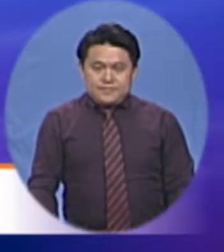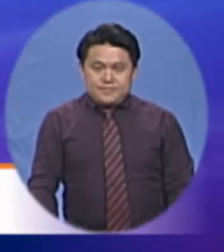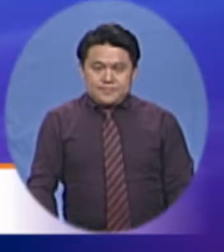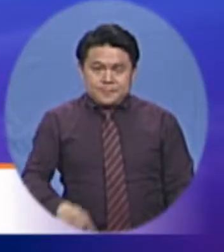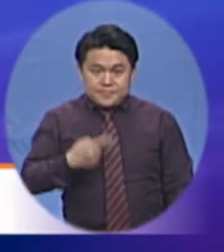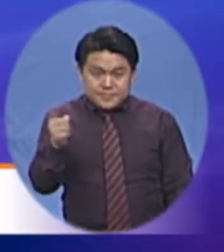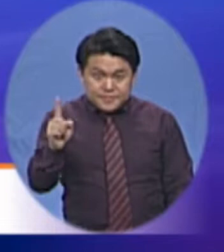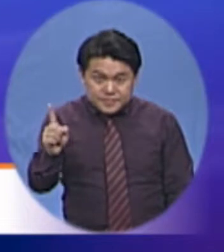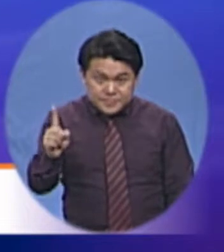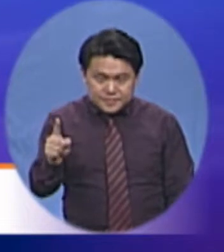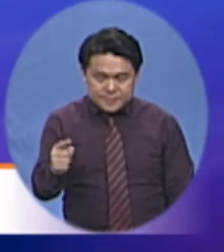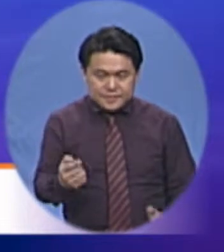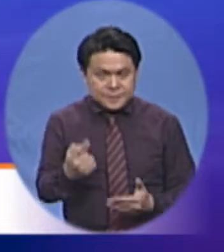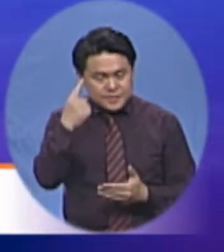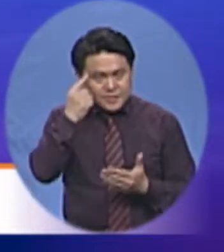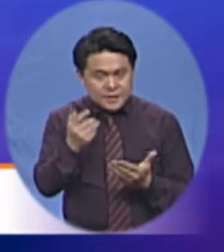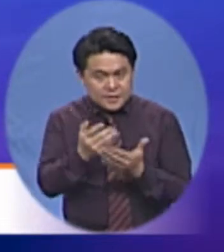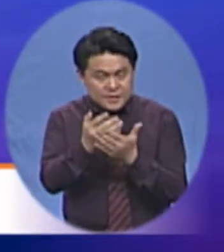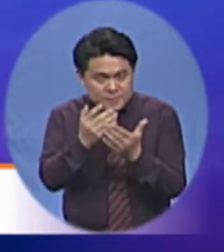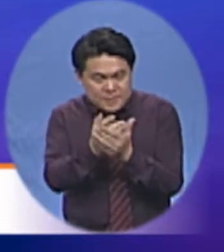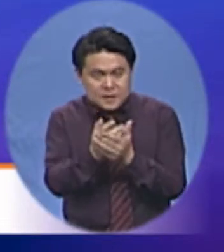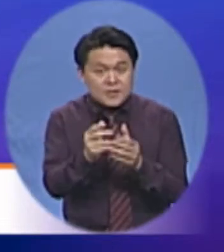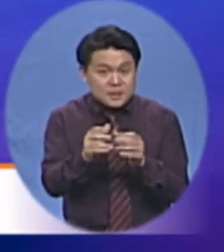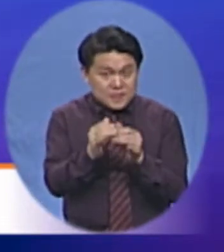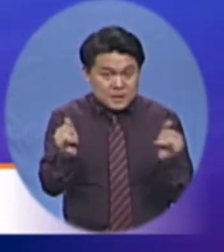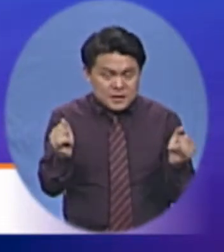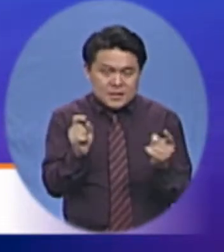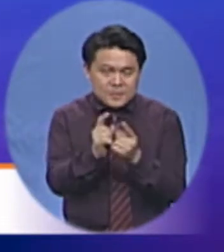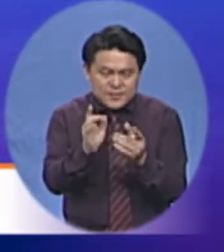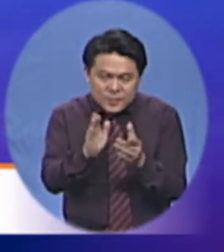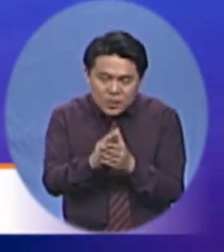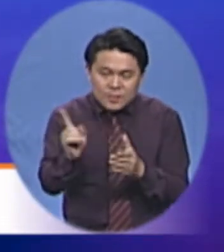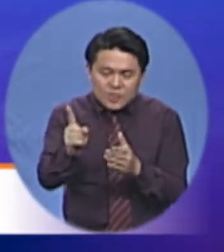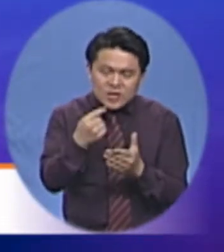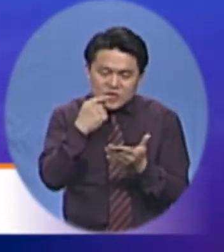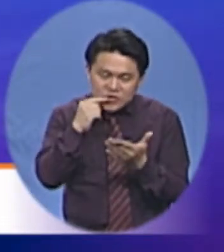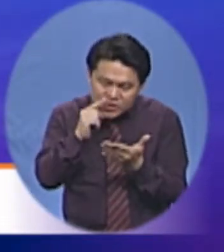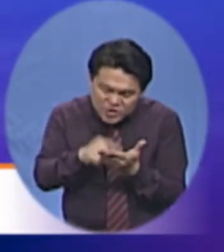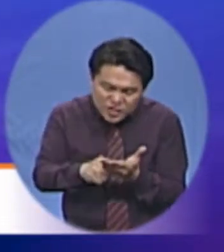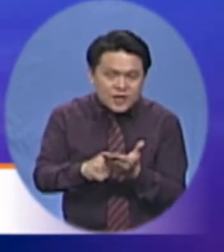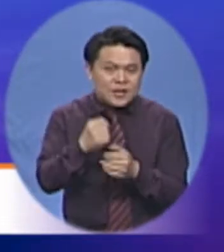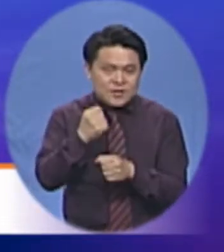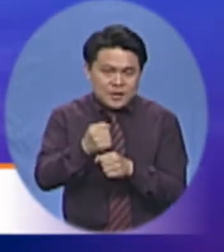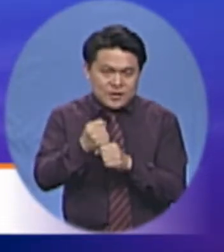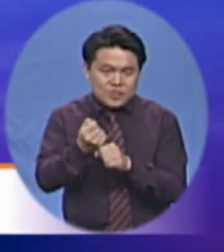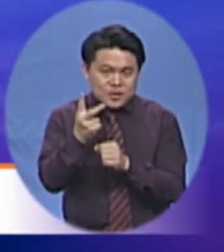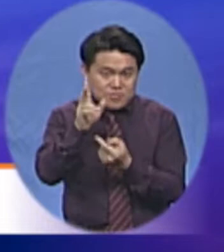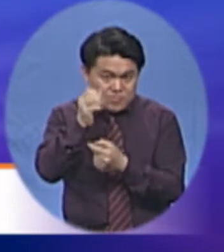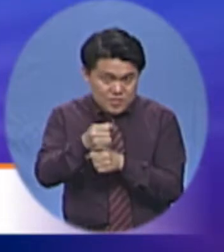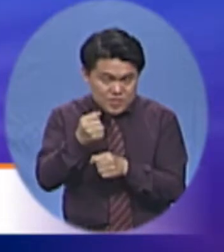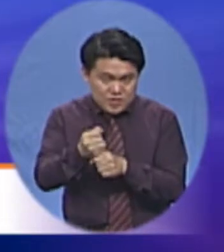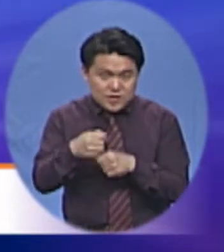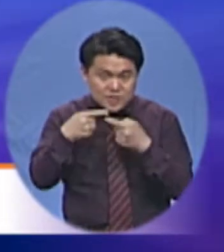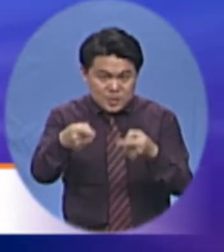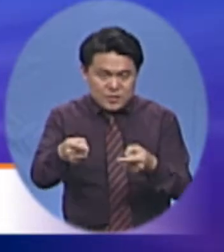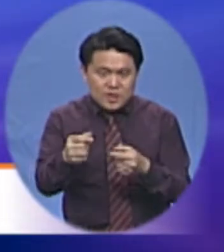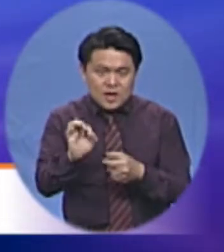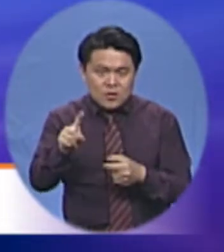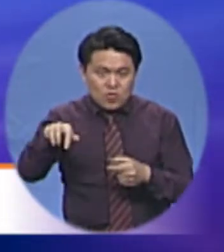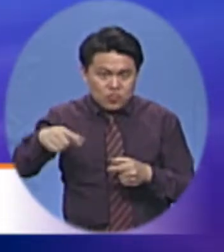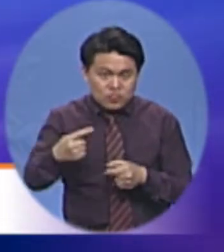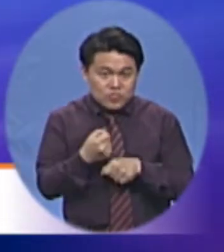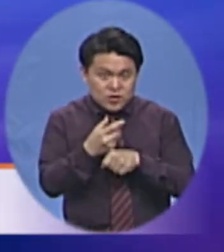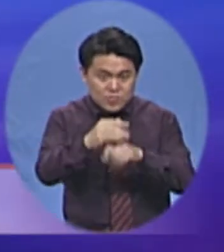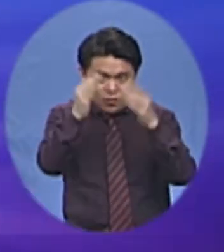다음 코너는 발달장애인 진행자가 직접 방송기사를 쉽게 만들고 참여하는 코너입니다. 안호준이 전하는 모두가 알기 쉬운 뉴스